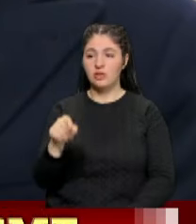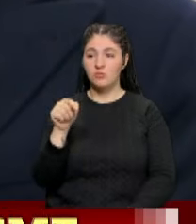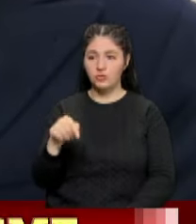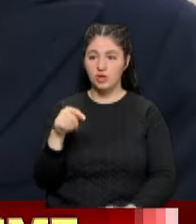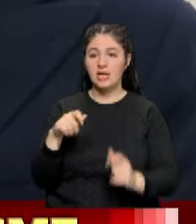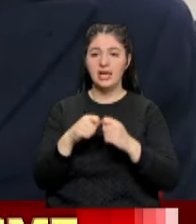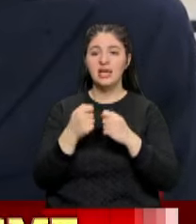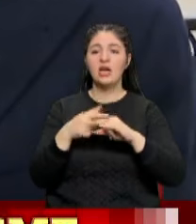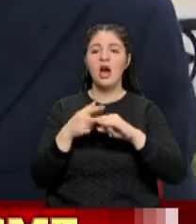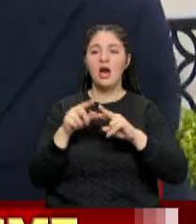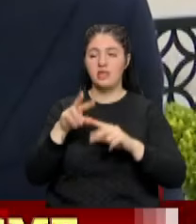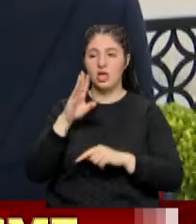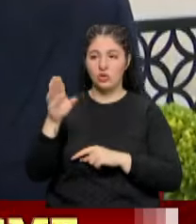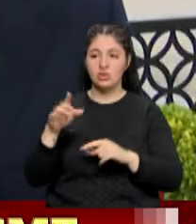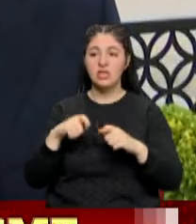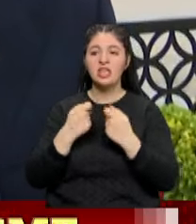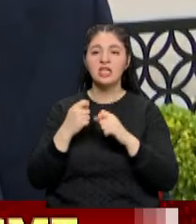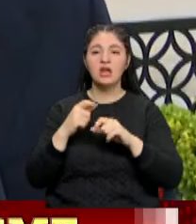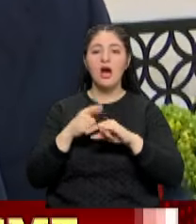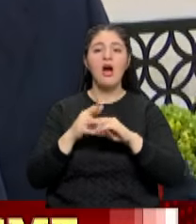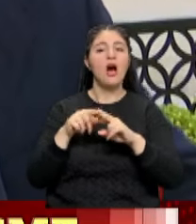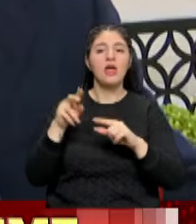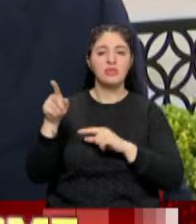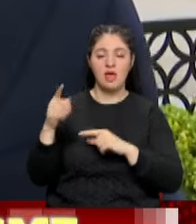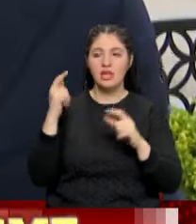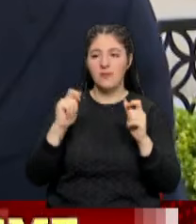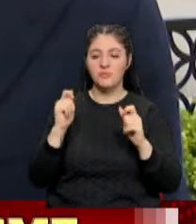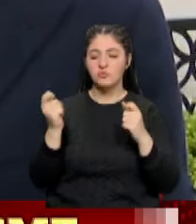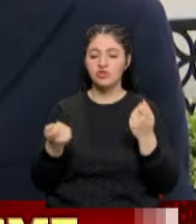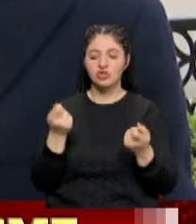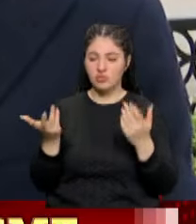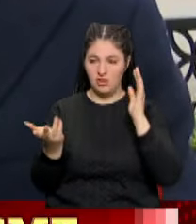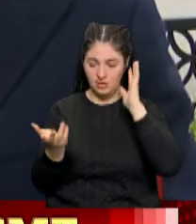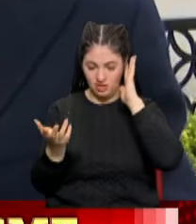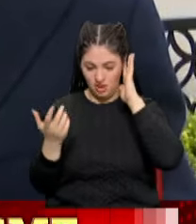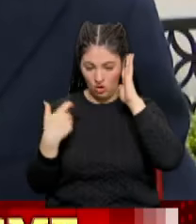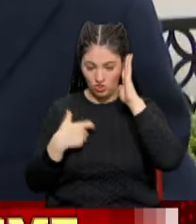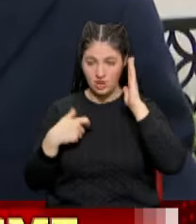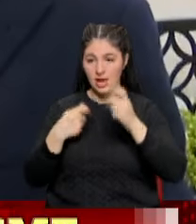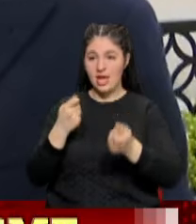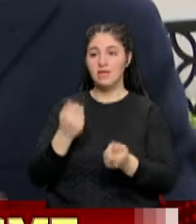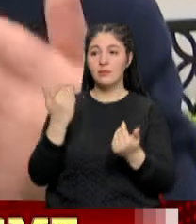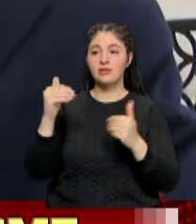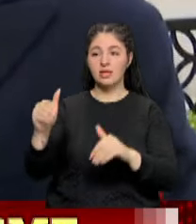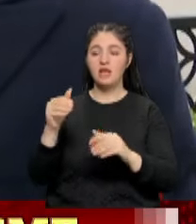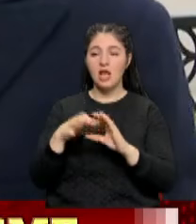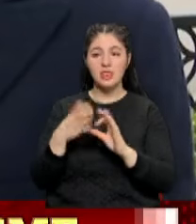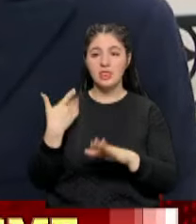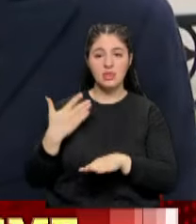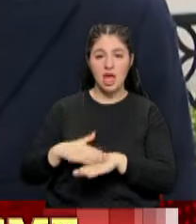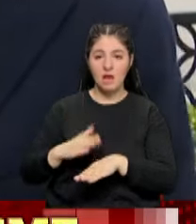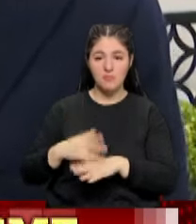bugün Kırıkhan'a gidiyoruz. Kırıkhan'da yaptığımız çalışmalarda özellikle eğitime destekle